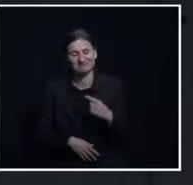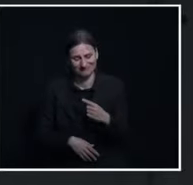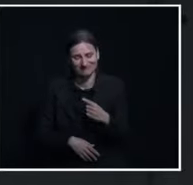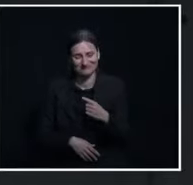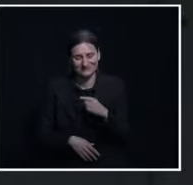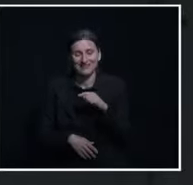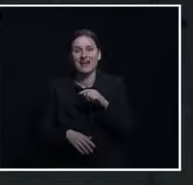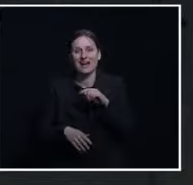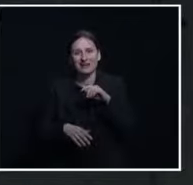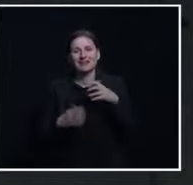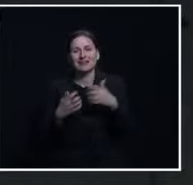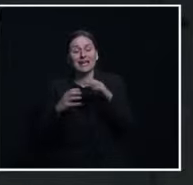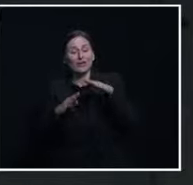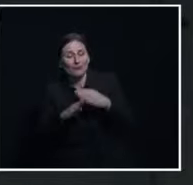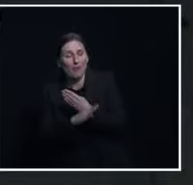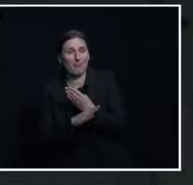nach